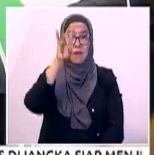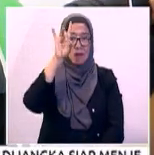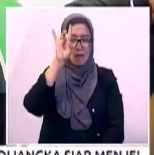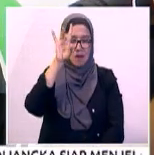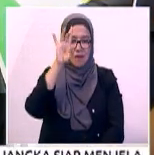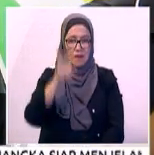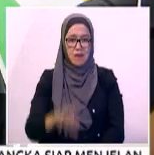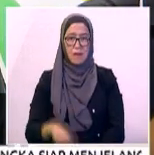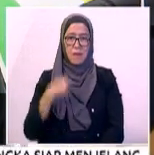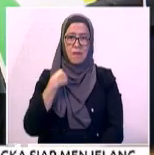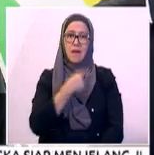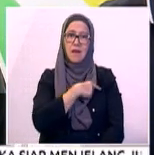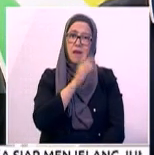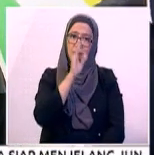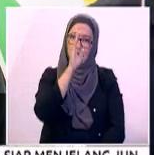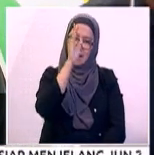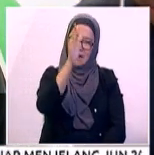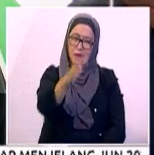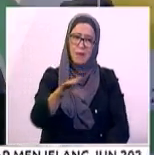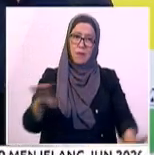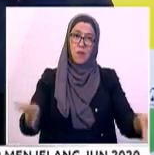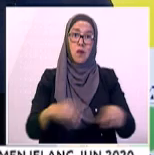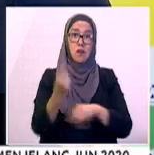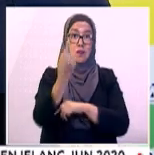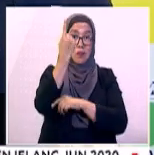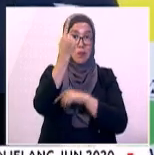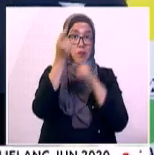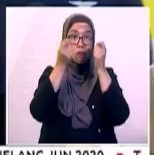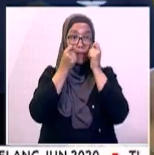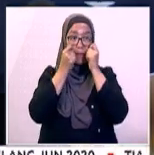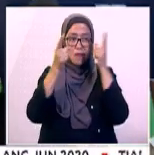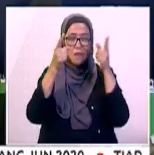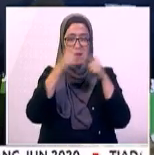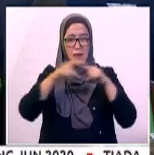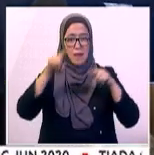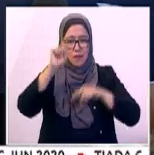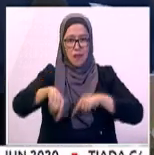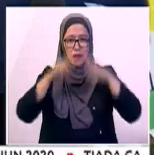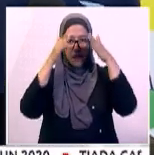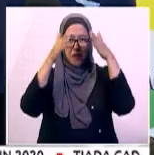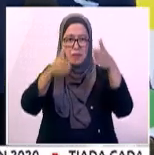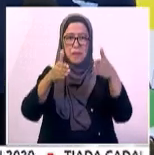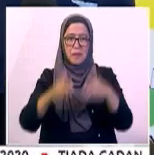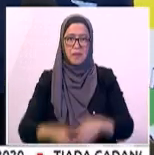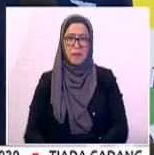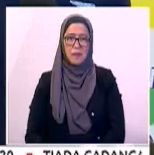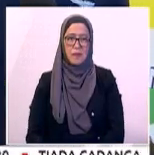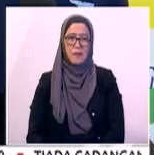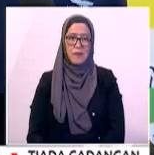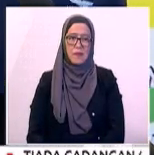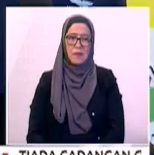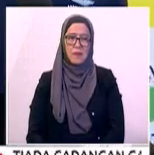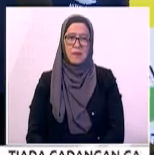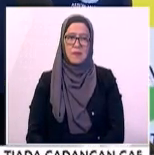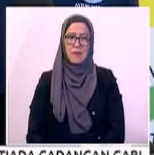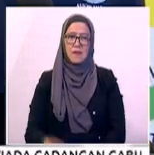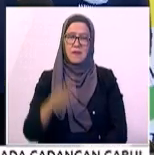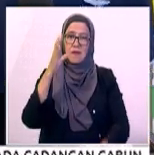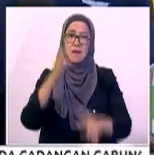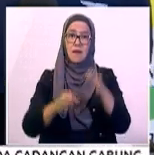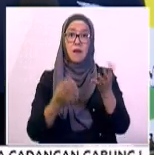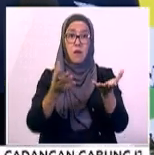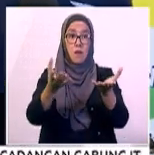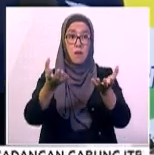akan buat satu lagi kejutan lah. Kami perlu fokus lah first sekali sebab kalau nak pergi langkah lebih